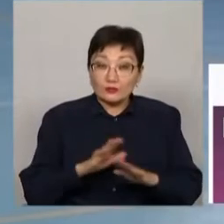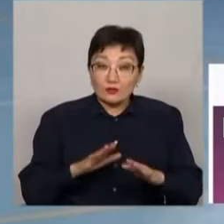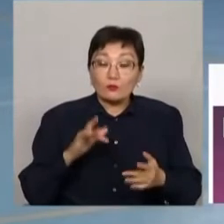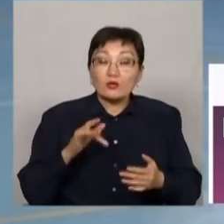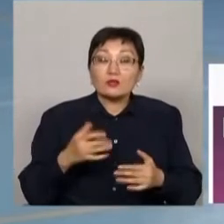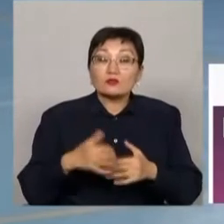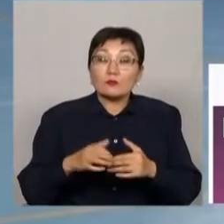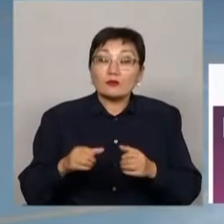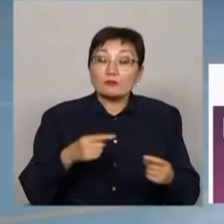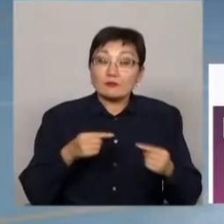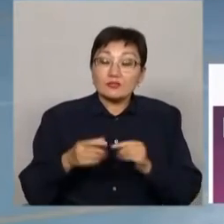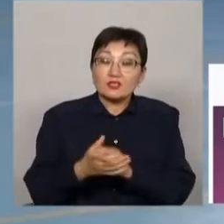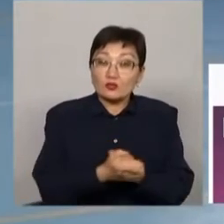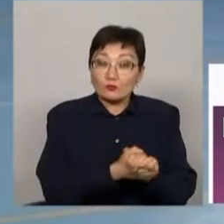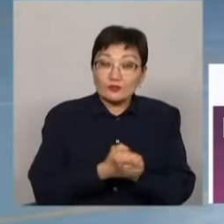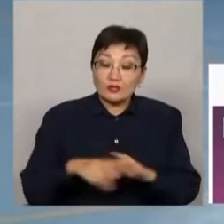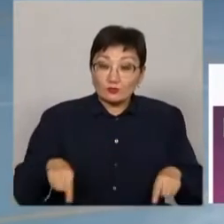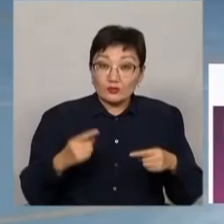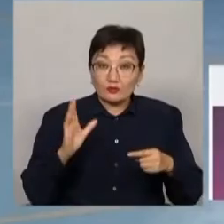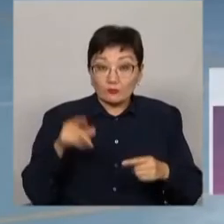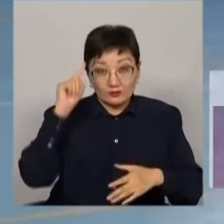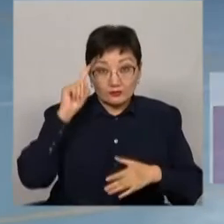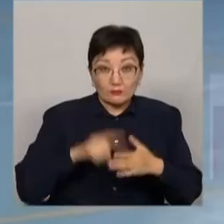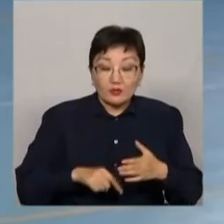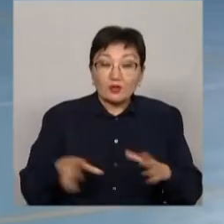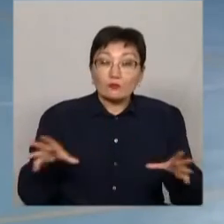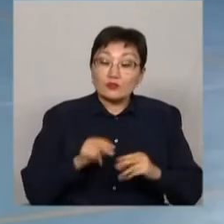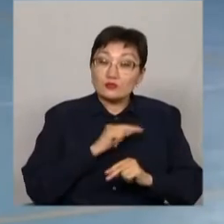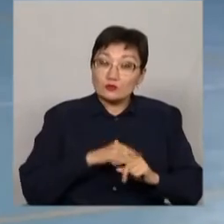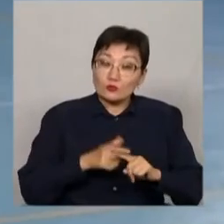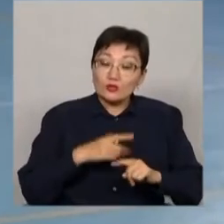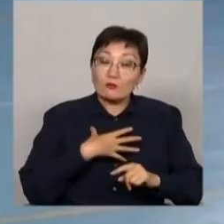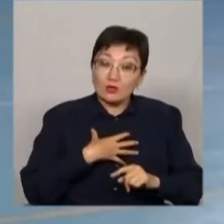ортадағы ынтымақтастықты жандандырады деп сенеміз. Біз үшін серіктестік те өте маңызды.